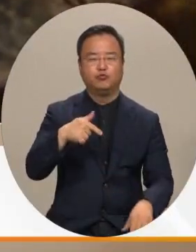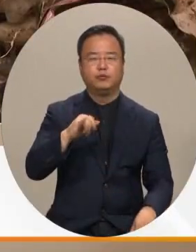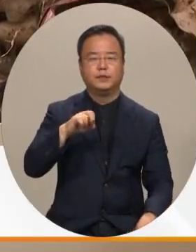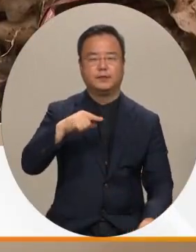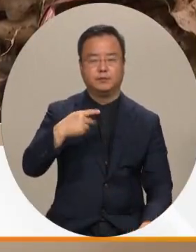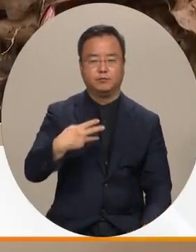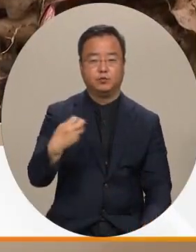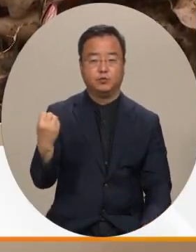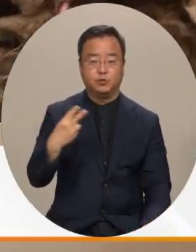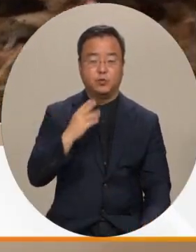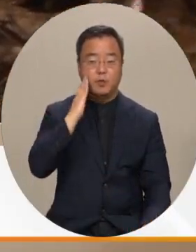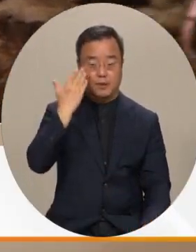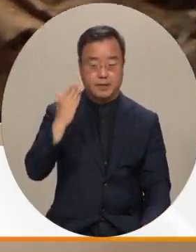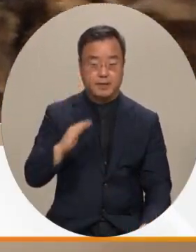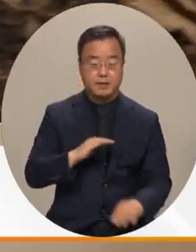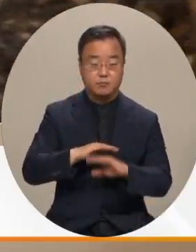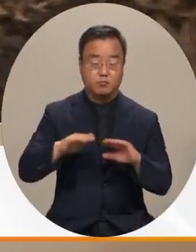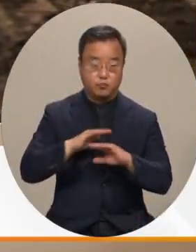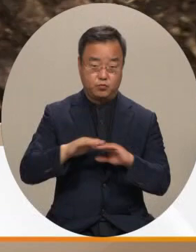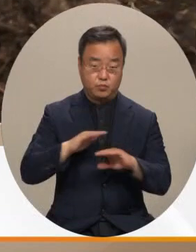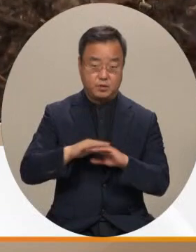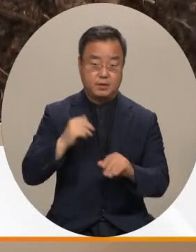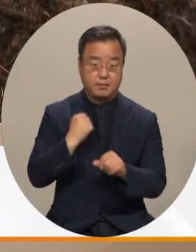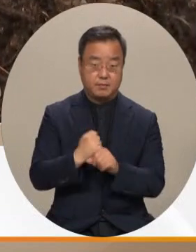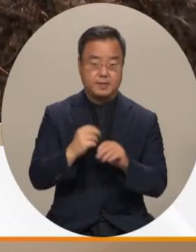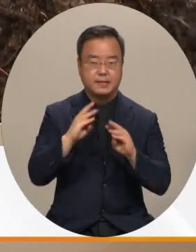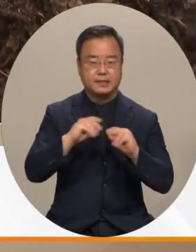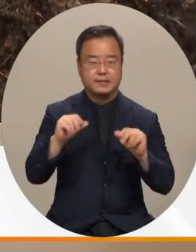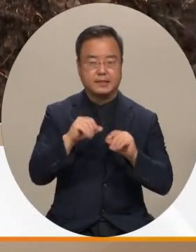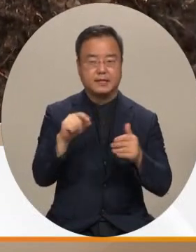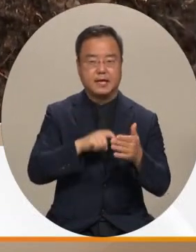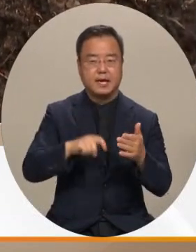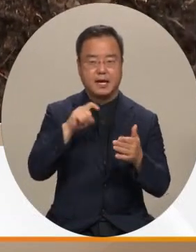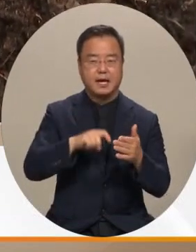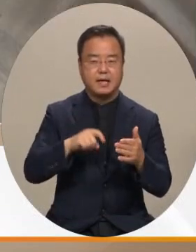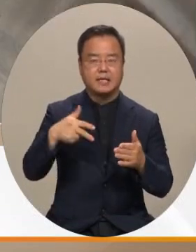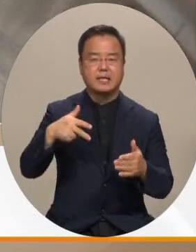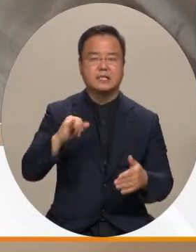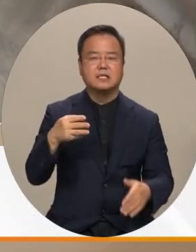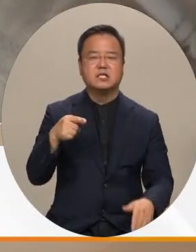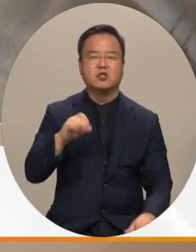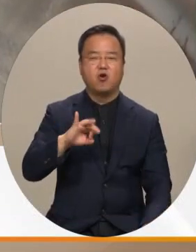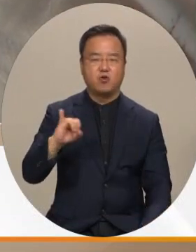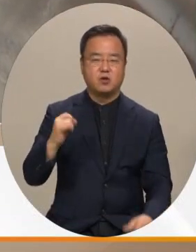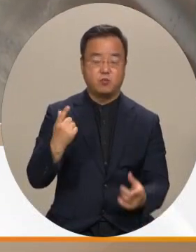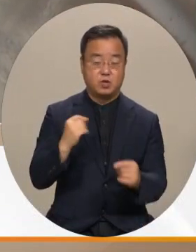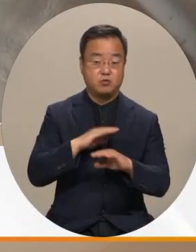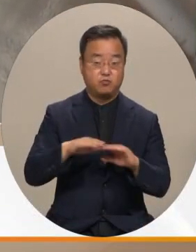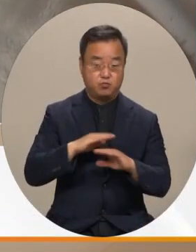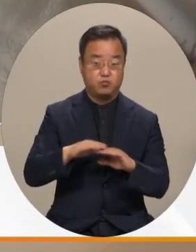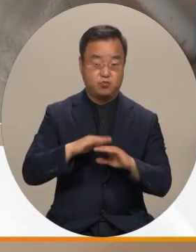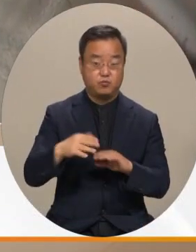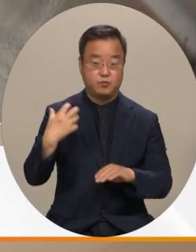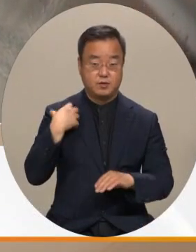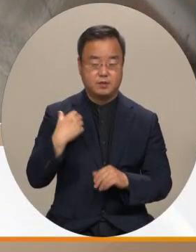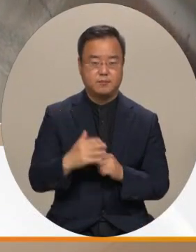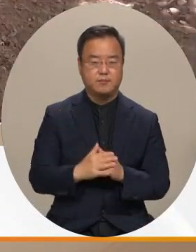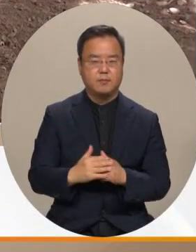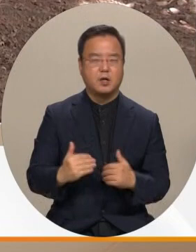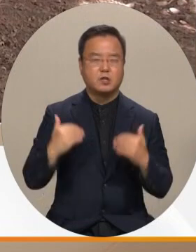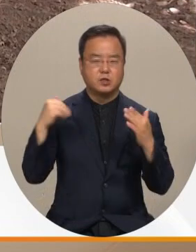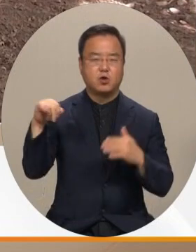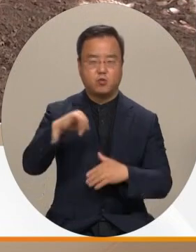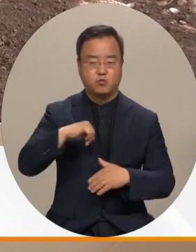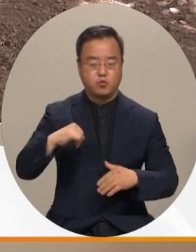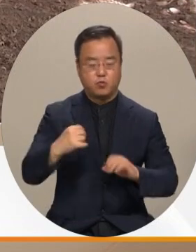먹기로 해서 낙엽을 분해하는 토양의 지렁이와 같은 역할을 수행하고 있고요 성춘 같은 경우는 이제 꽃에 잘 모여들어서 화분